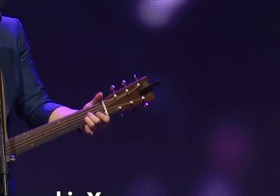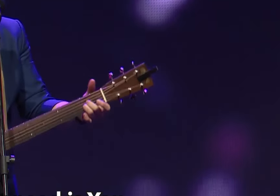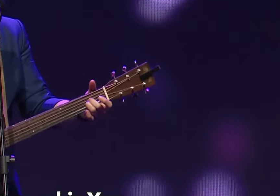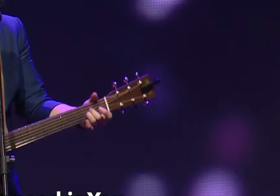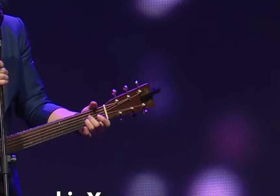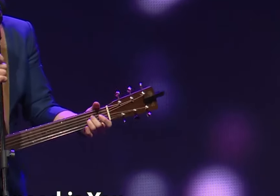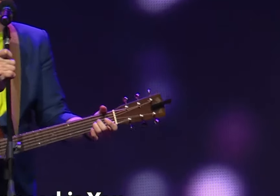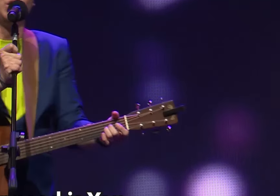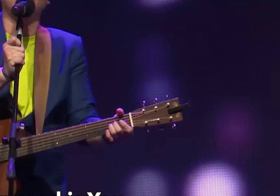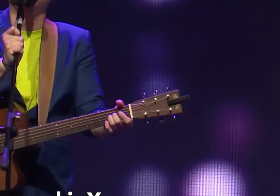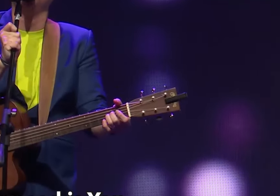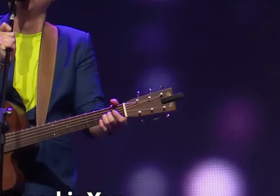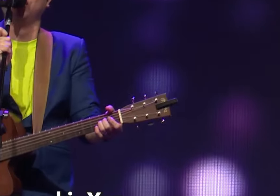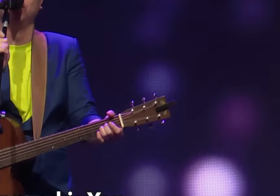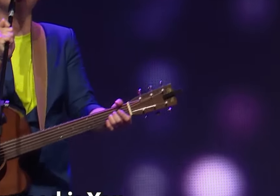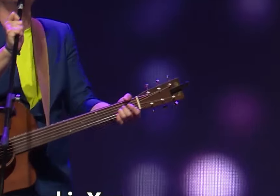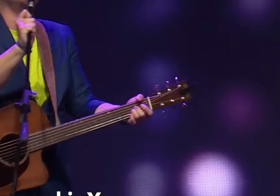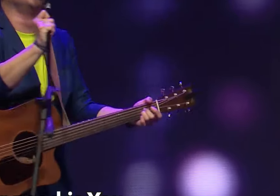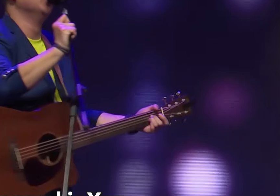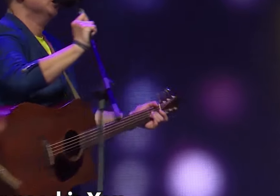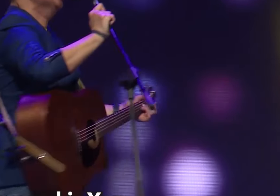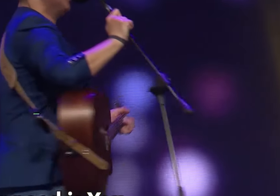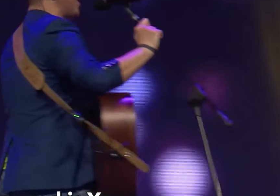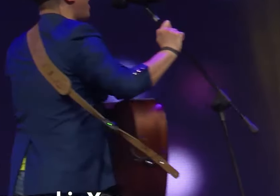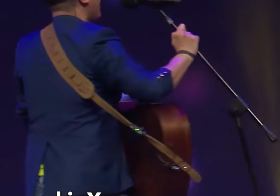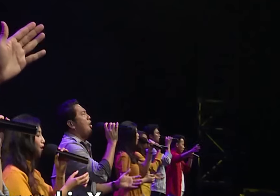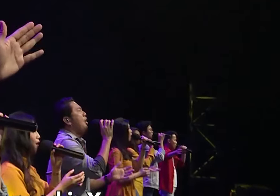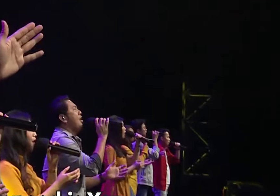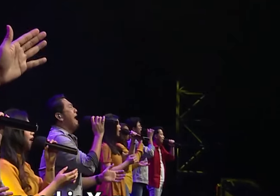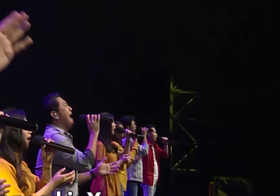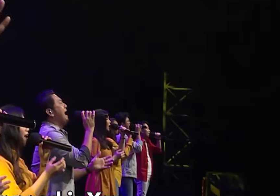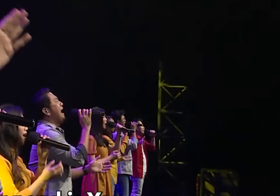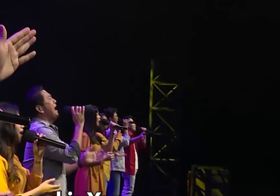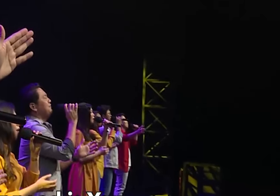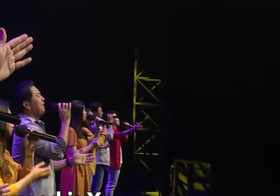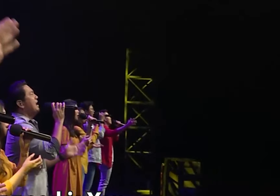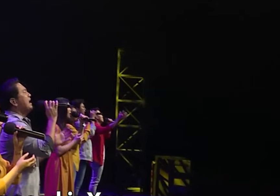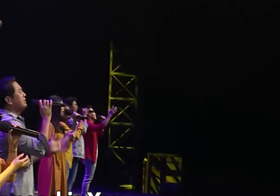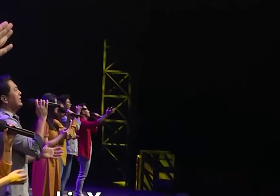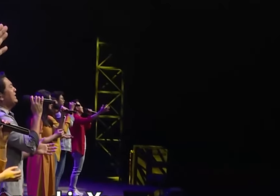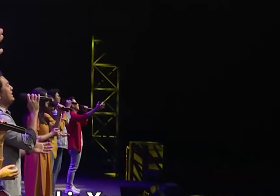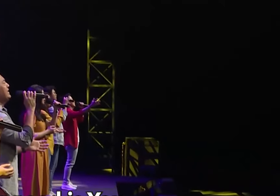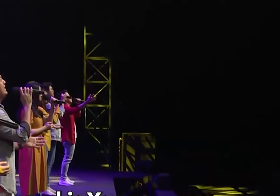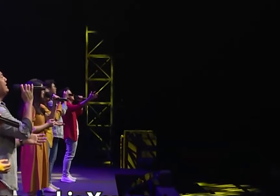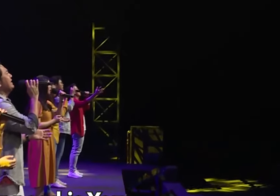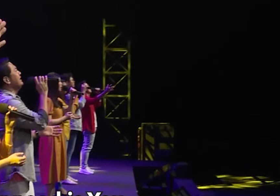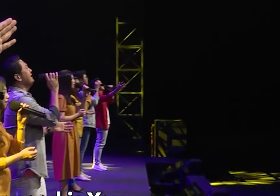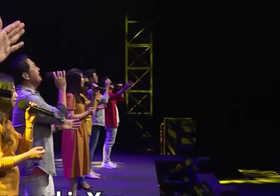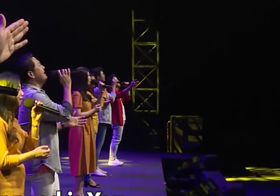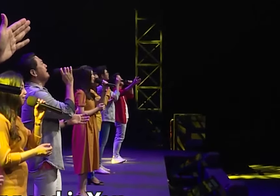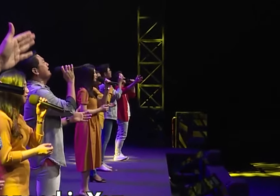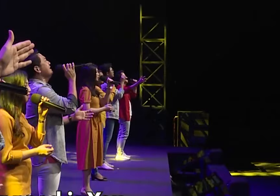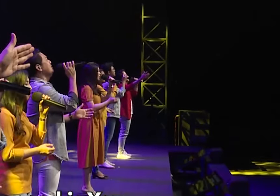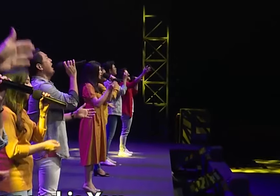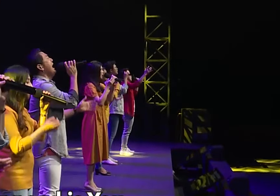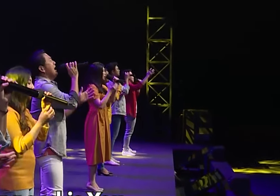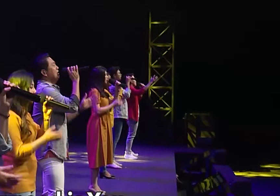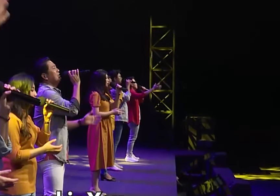is you, Lord. All I ever